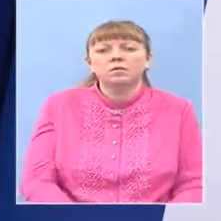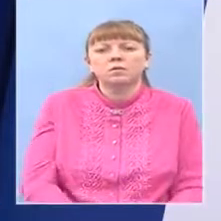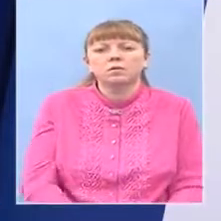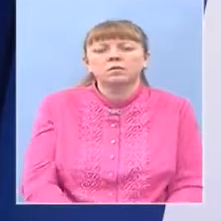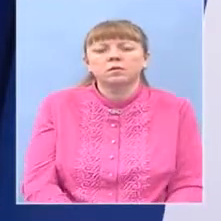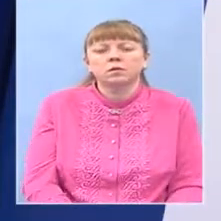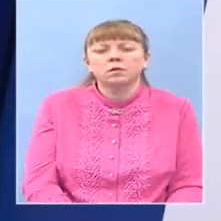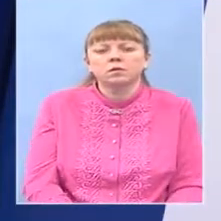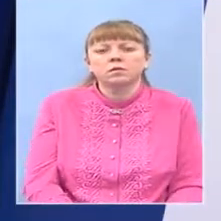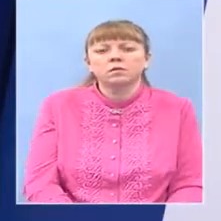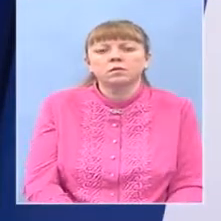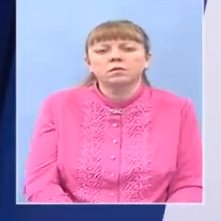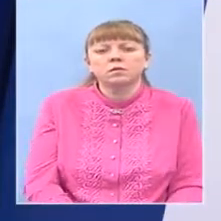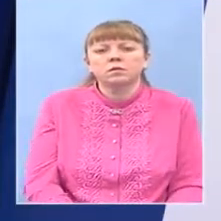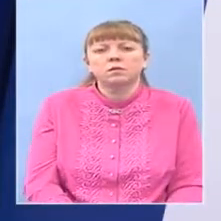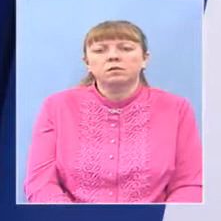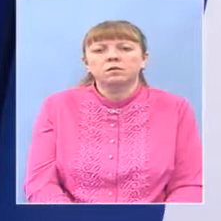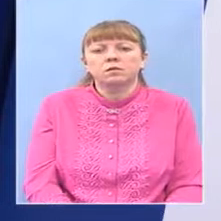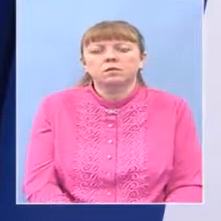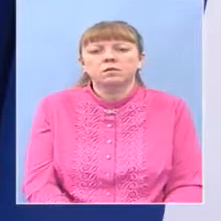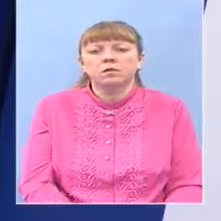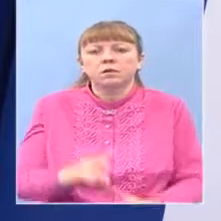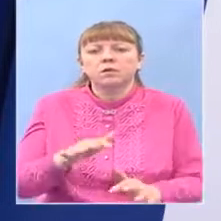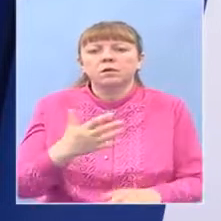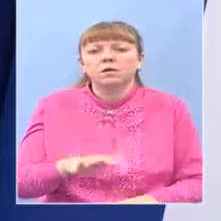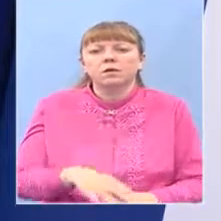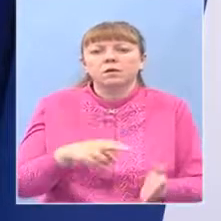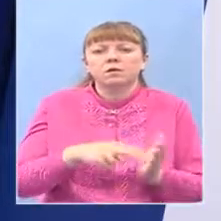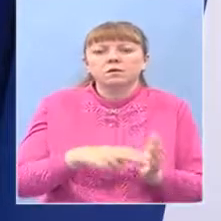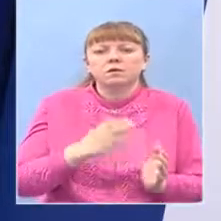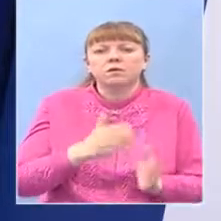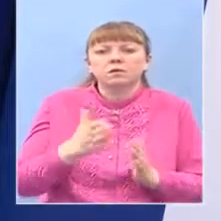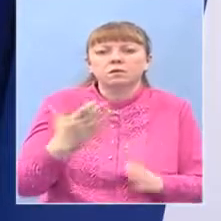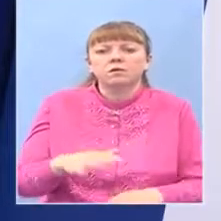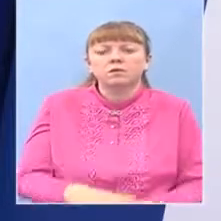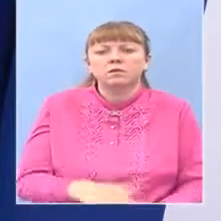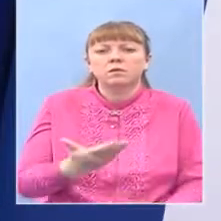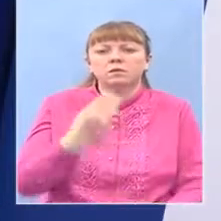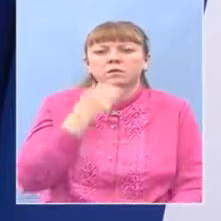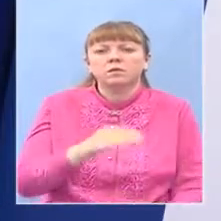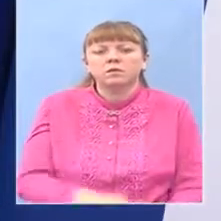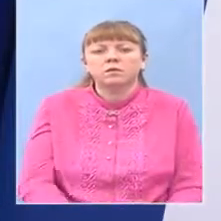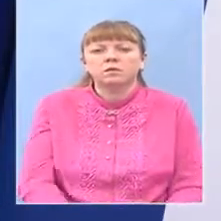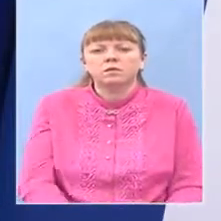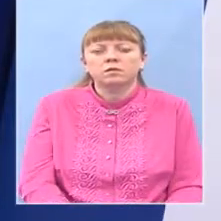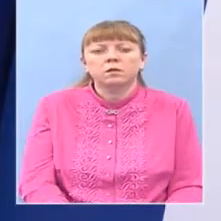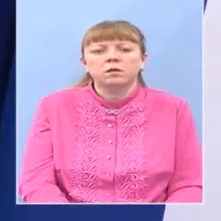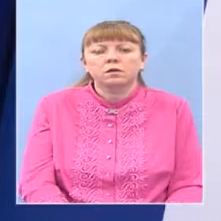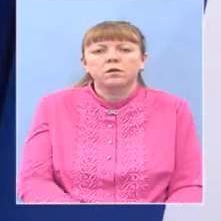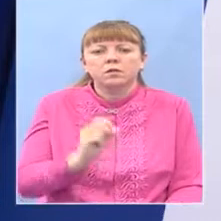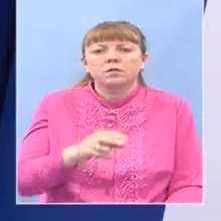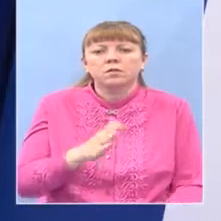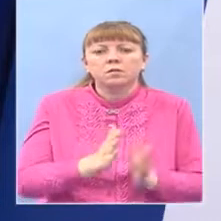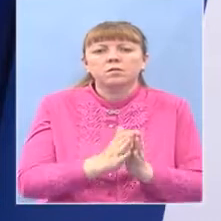вот, ну, то есть вот как раз-таки план действий, да, в ней должно быть вот это, вот это, вот это, чтобы была эффективность. А потом, как можно